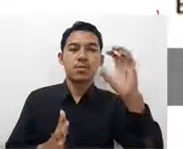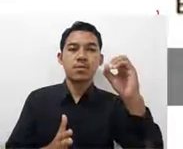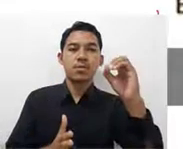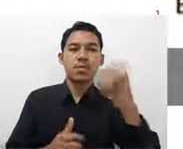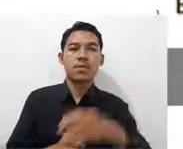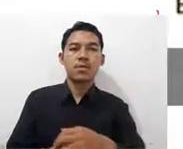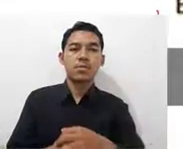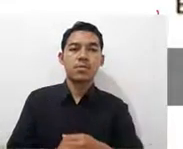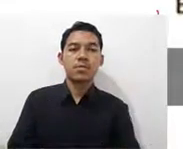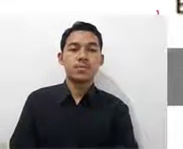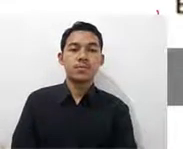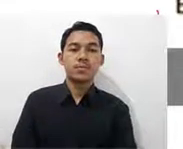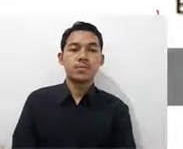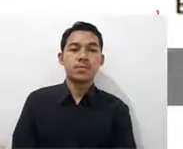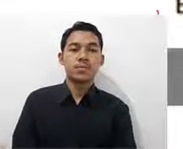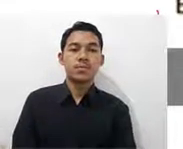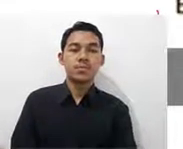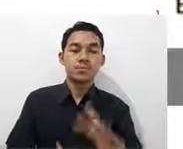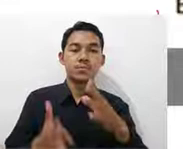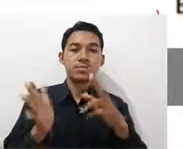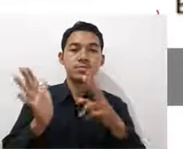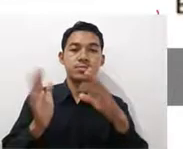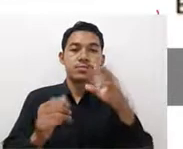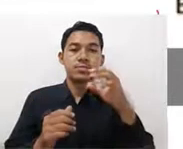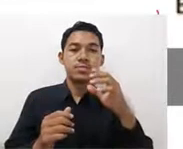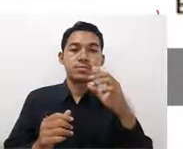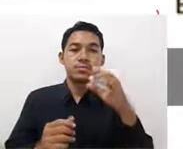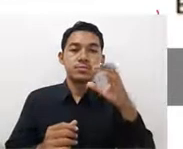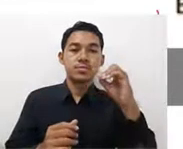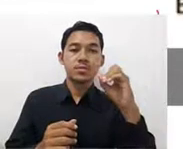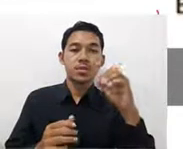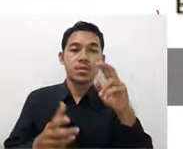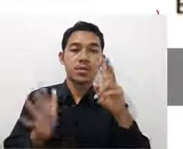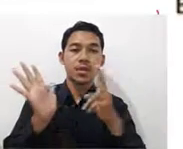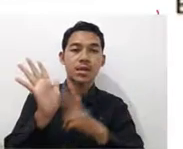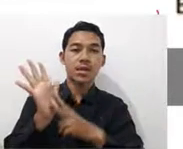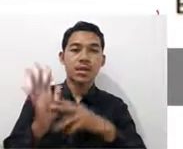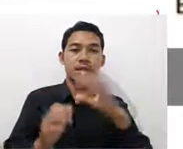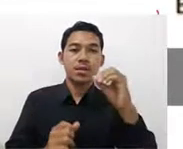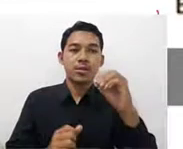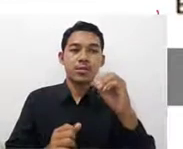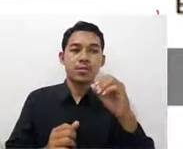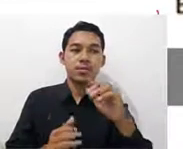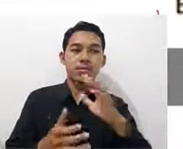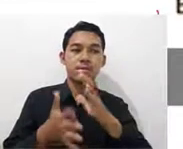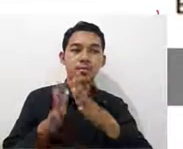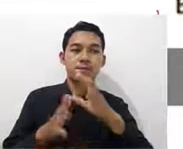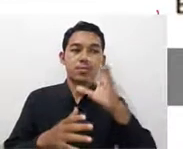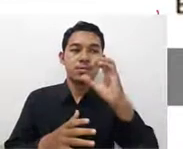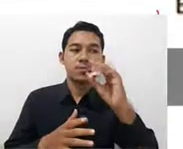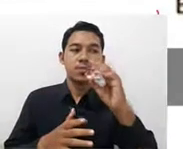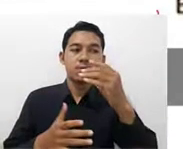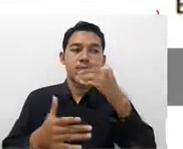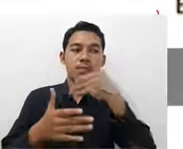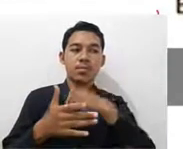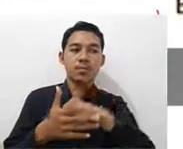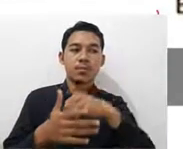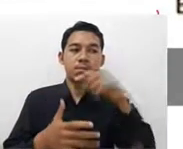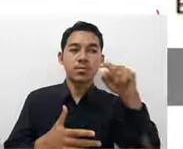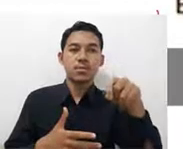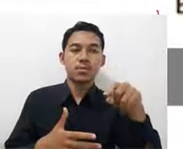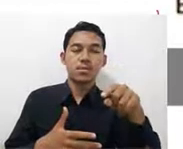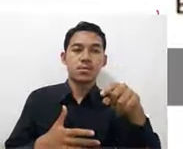0 ya kan, 0. Nah berarti 0 di N kan 0, hasilnya 0. Kemudian 0 masuk ke